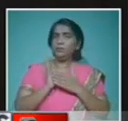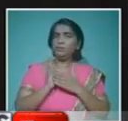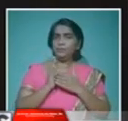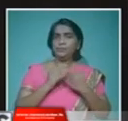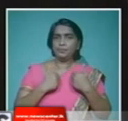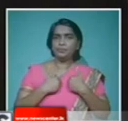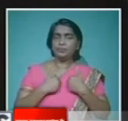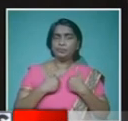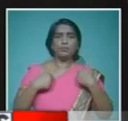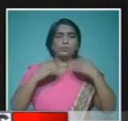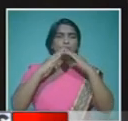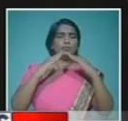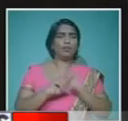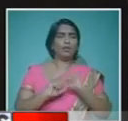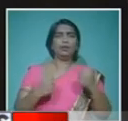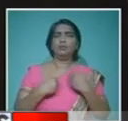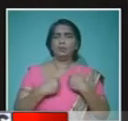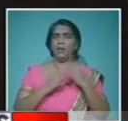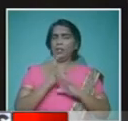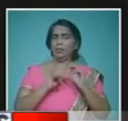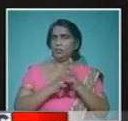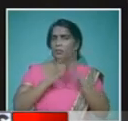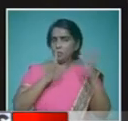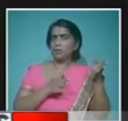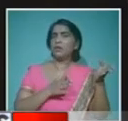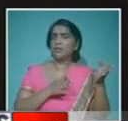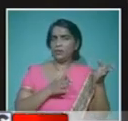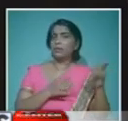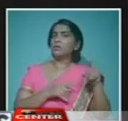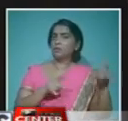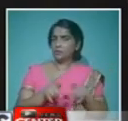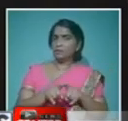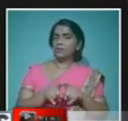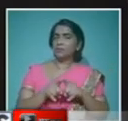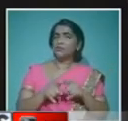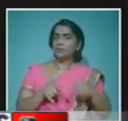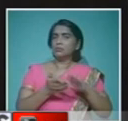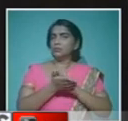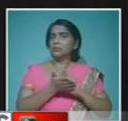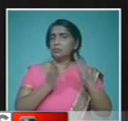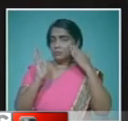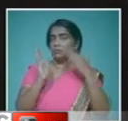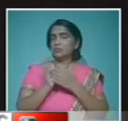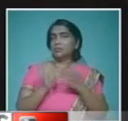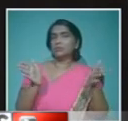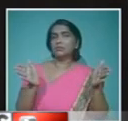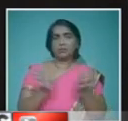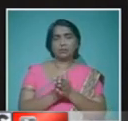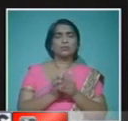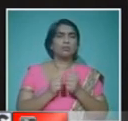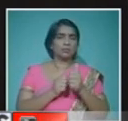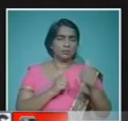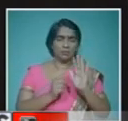මට ඉන්න ගයක් නොමැති තත්ත්වයක ඒ වගේ මැති ඇමතුරු ගණනාවක් ඉන්නවා. ඒ වෙනුවෙනුත් සාධාරණයේ මේ කාරණු කාරණාත් එක්ක එකට ගෙනියන්න ඕන